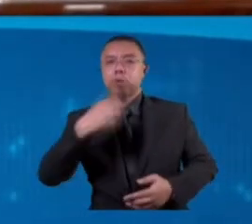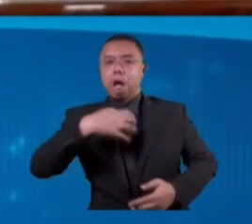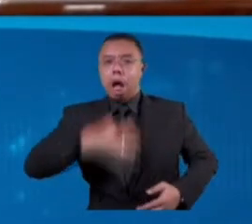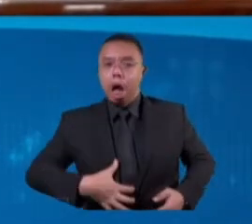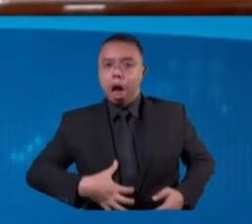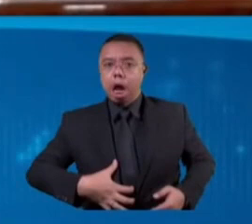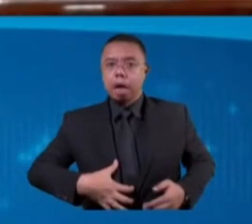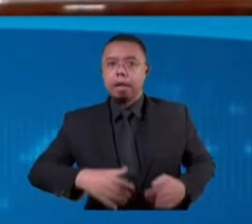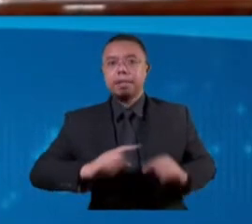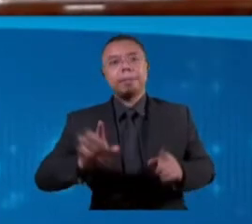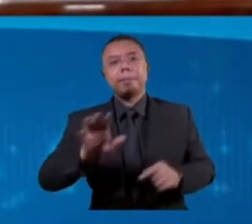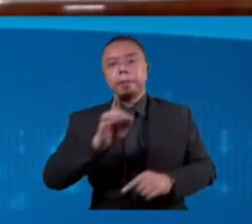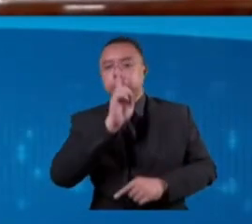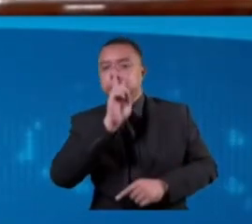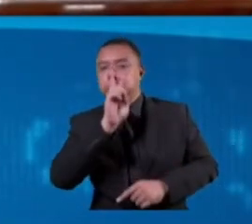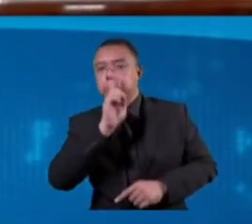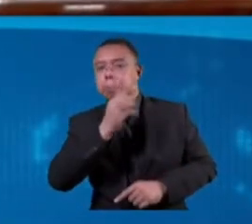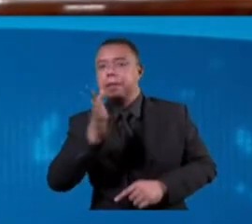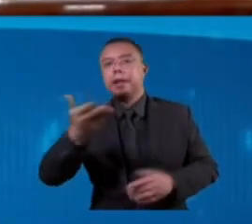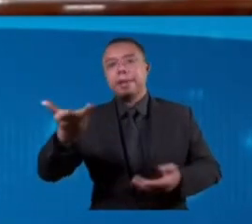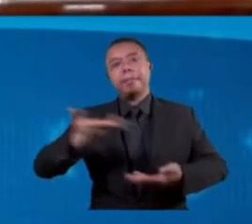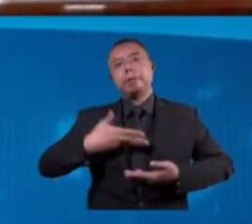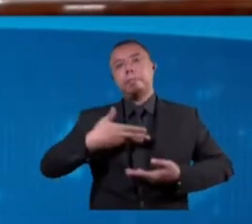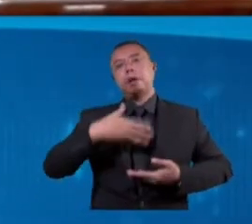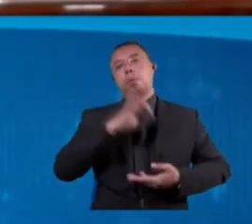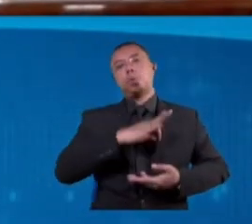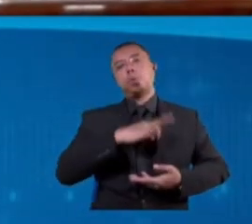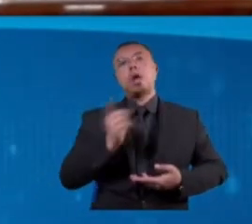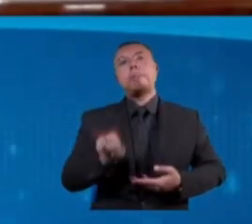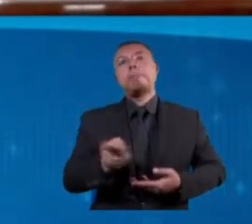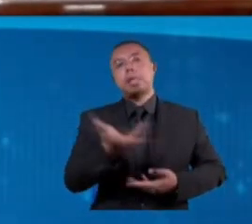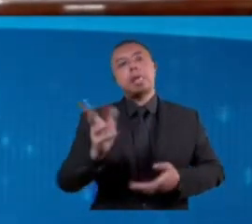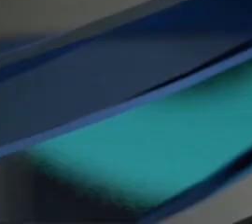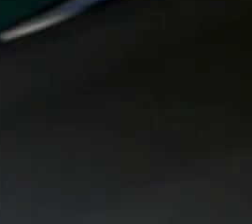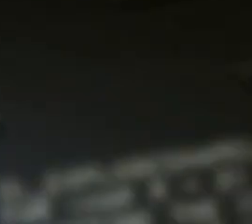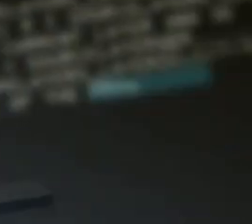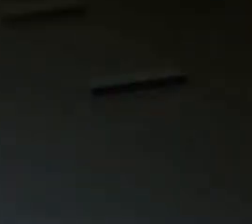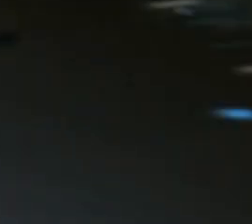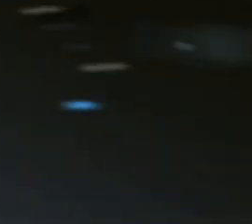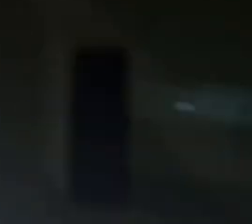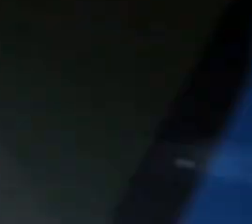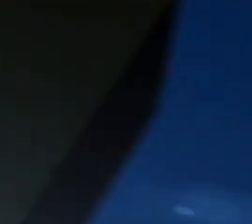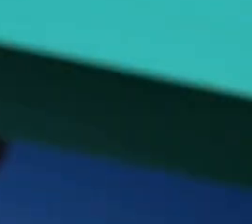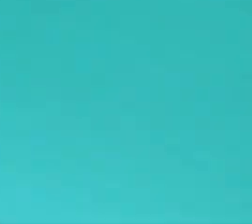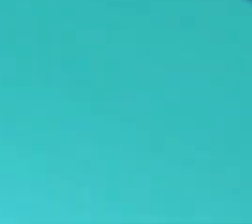punya hak di situ, tapi Anda tidak mendapatkan apa-apa karena Anda tidak mendaftar.